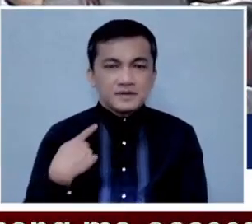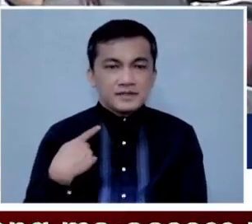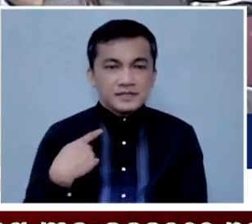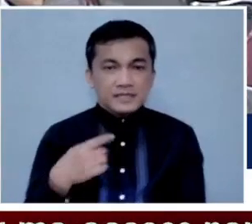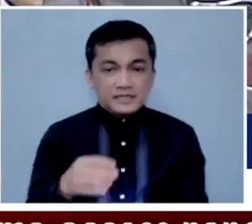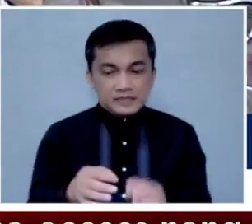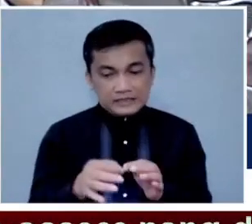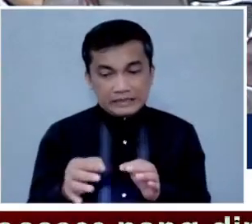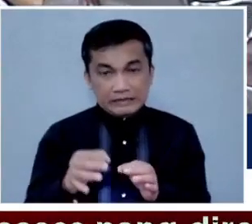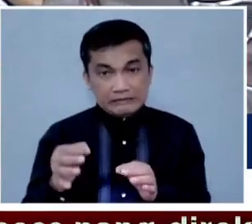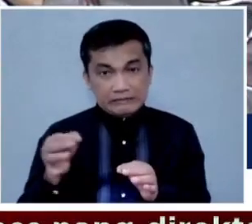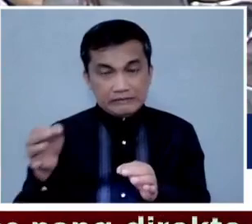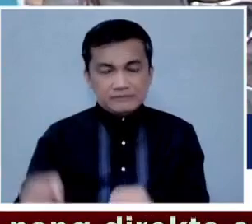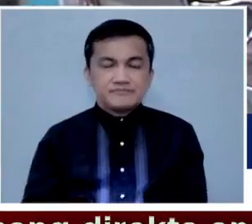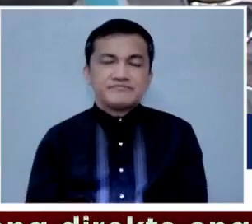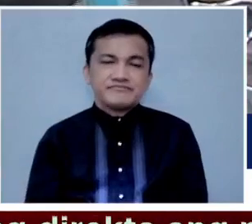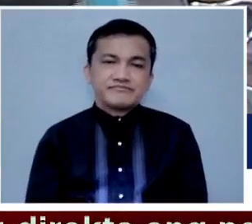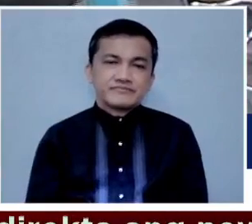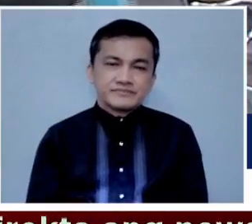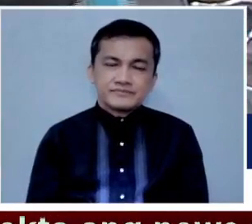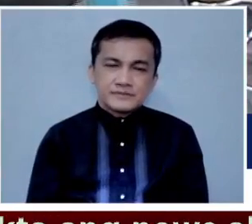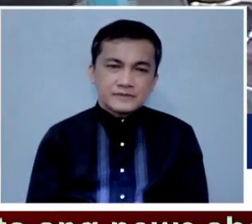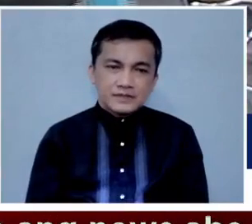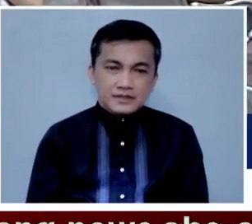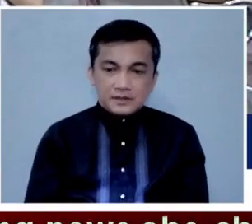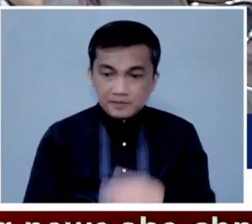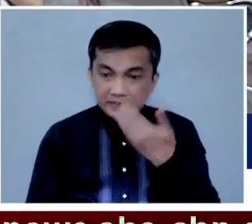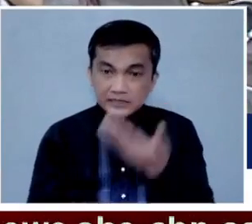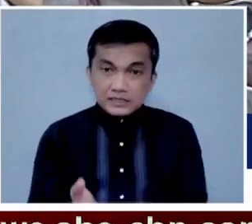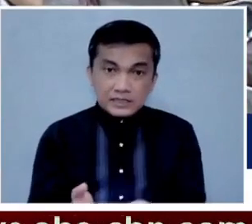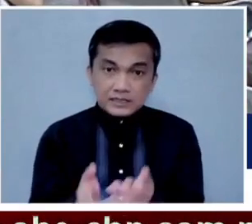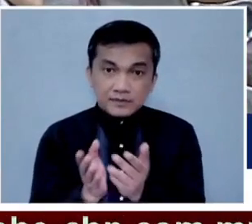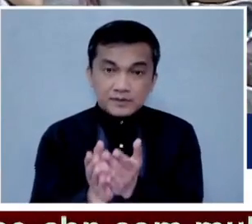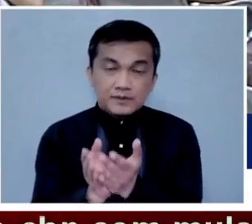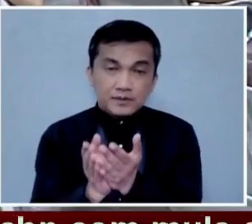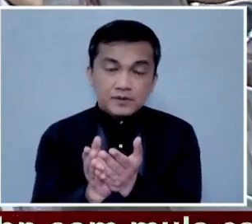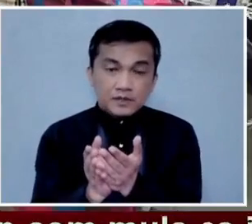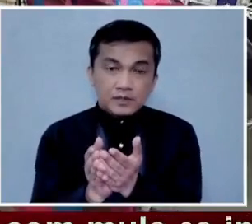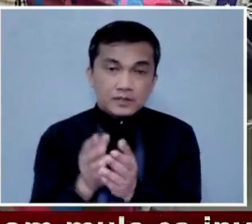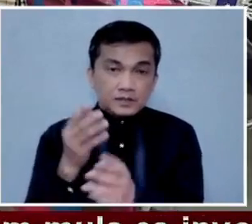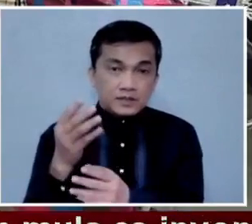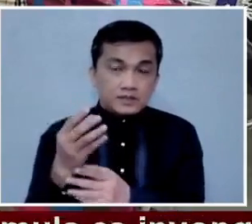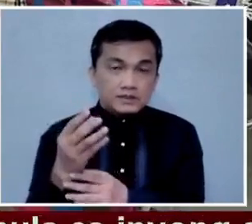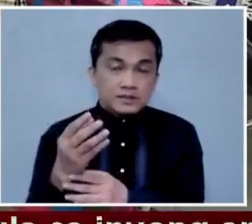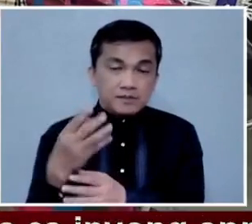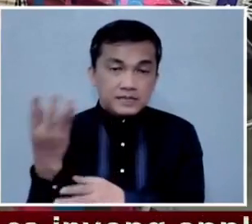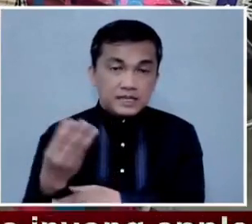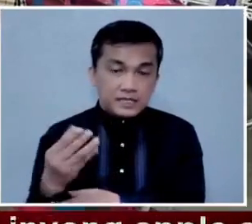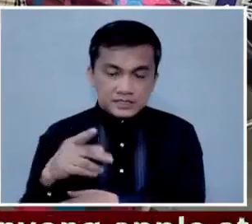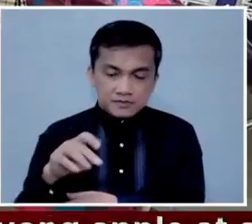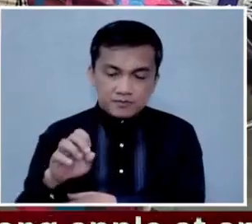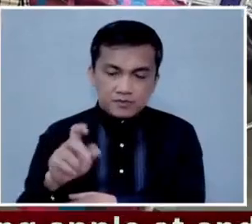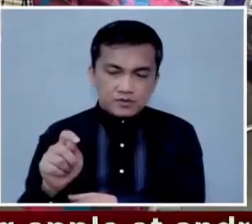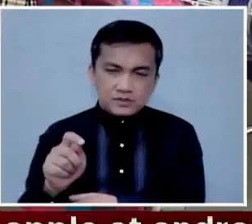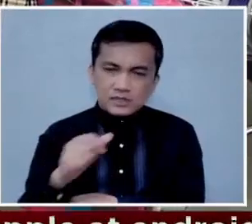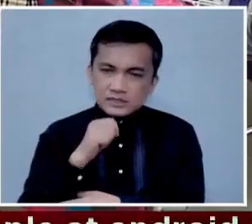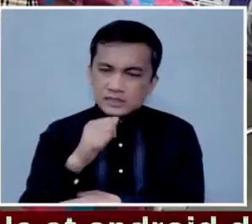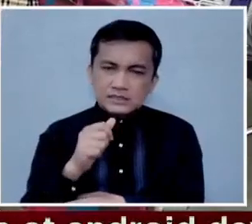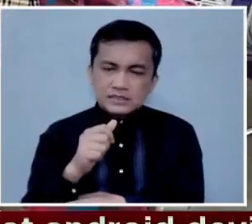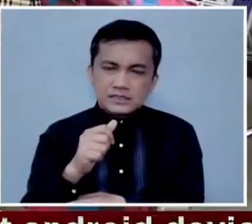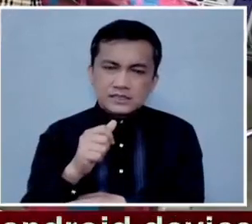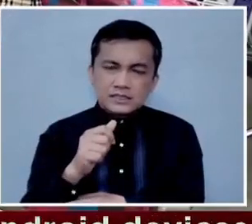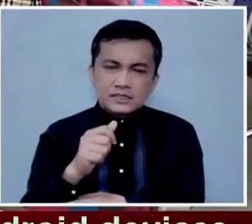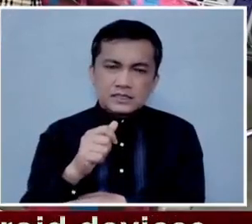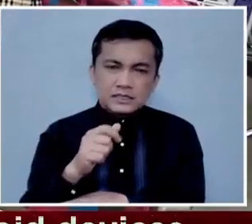delay. Yung pagdating din dito ng barko sa Batangas Port ay hindi na rin tumatama sa oras, kaya